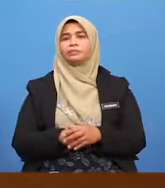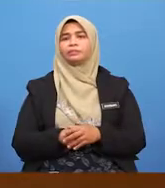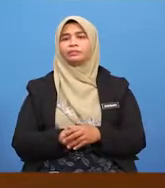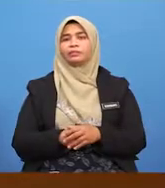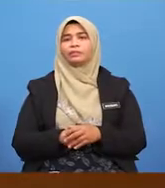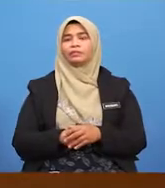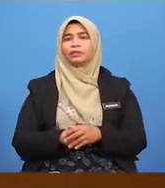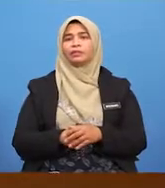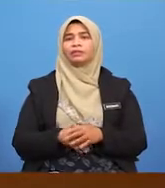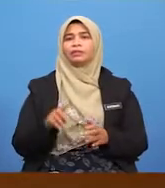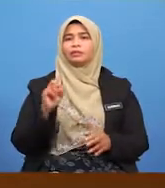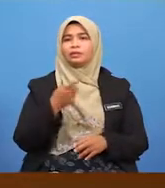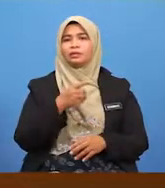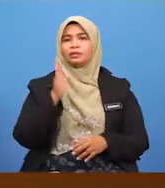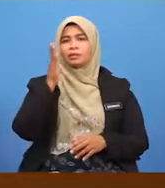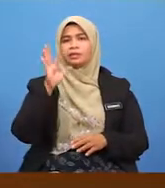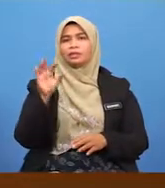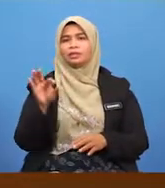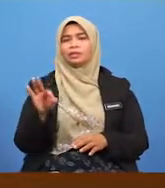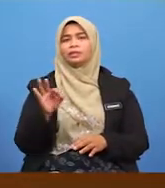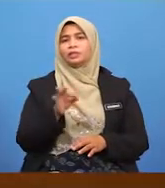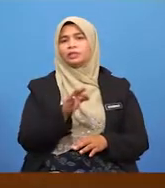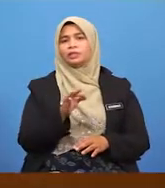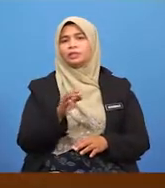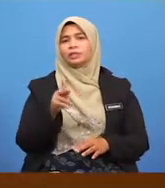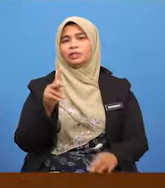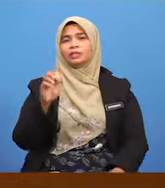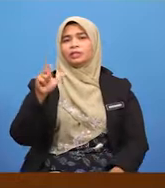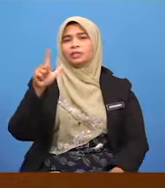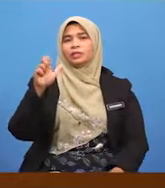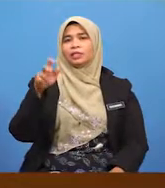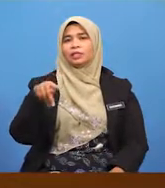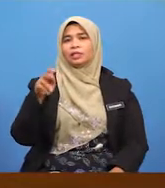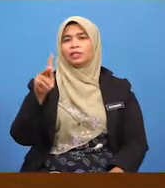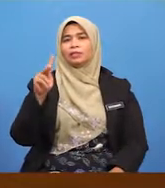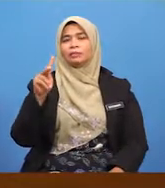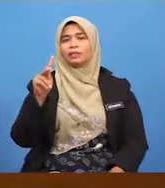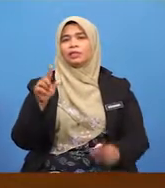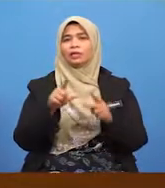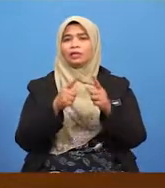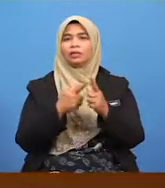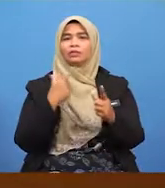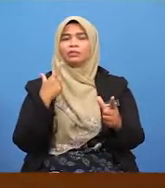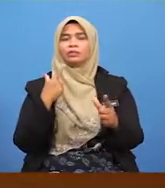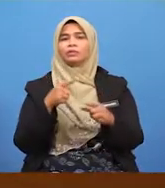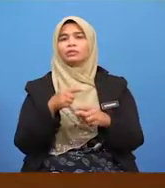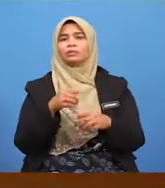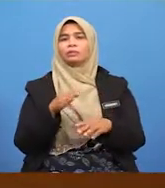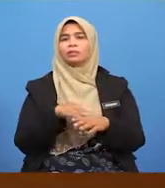kita akan menjahit kelepet lurus pada bahagian bawah badan baju